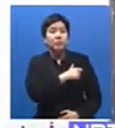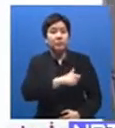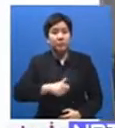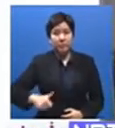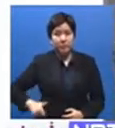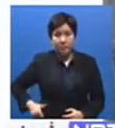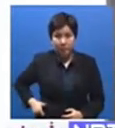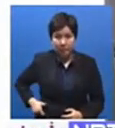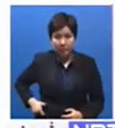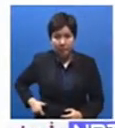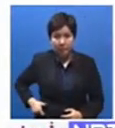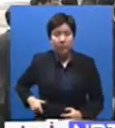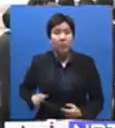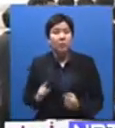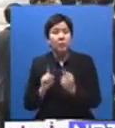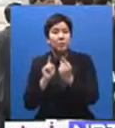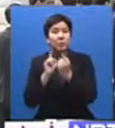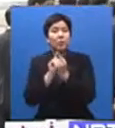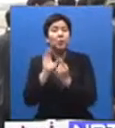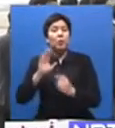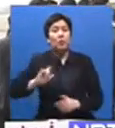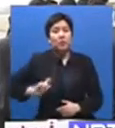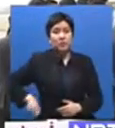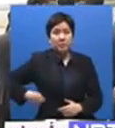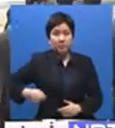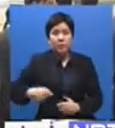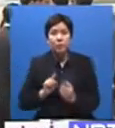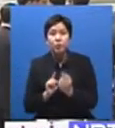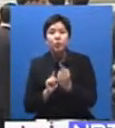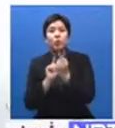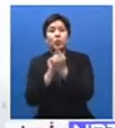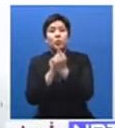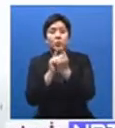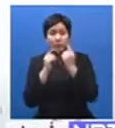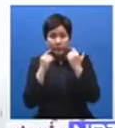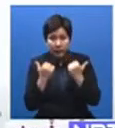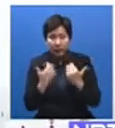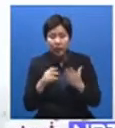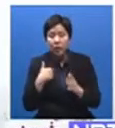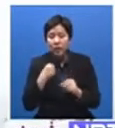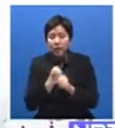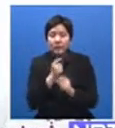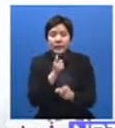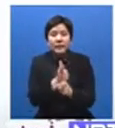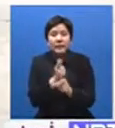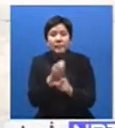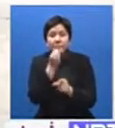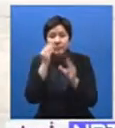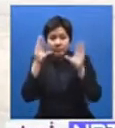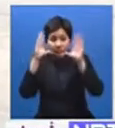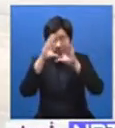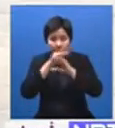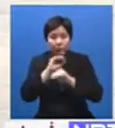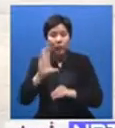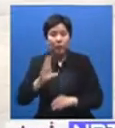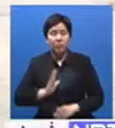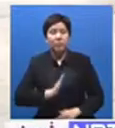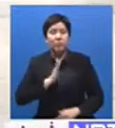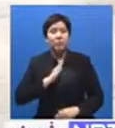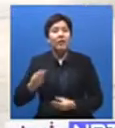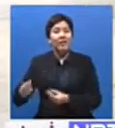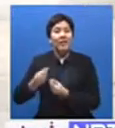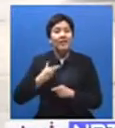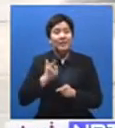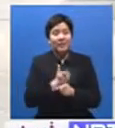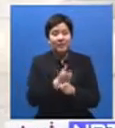นาถนโรดมสีหมุนีกษัตริย์แห่งราชอาณาจักรกัมพูชาและร่วมงานเลี้ยงอาหารค่ำที่ทางการกัมพูชาเลี้ยงต้อน